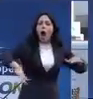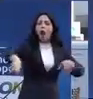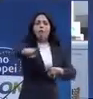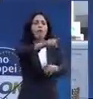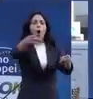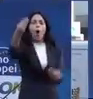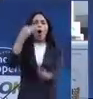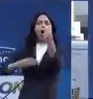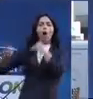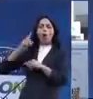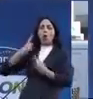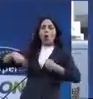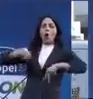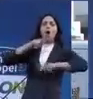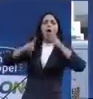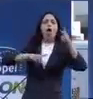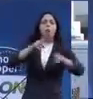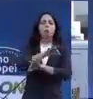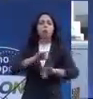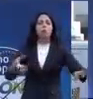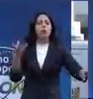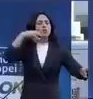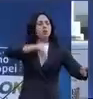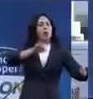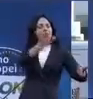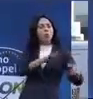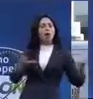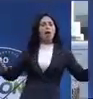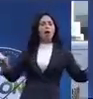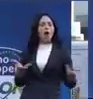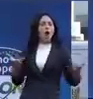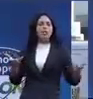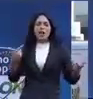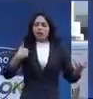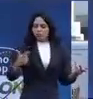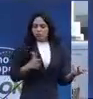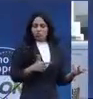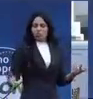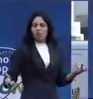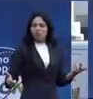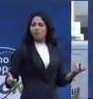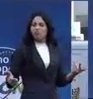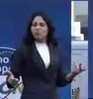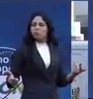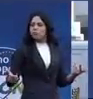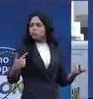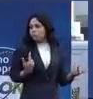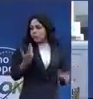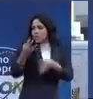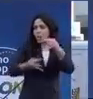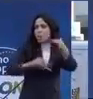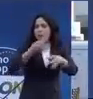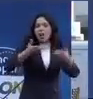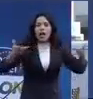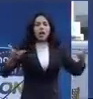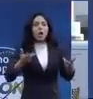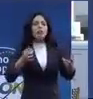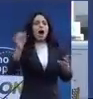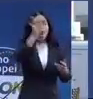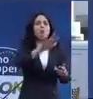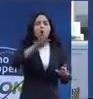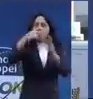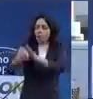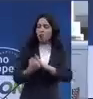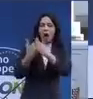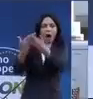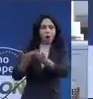domande la consapevolezza di cos'è l'Europa oggi è ai minimi storici vi spiegano che non ci aiuta sui migranti